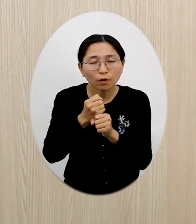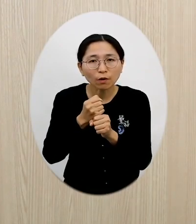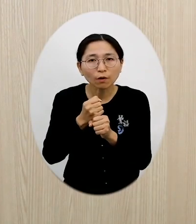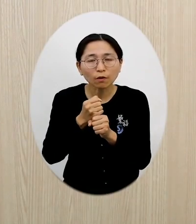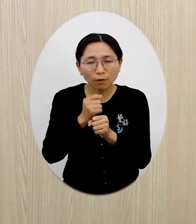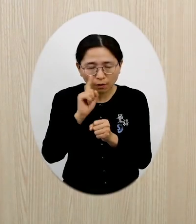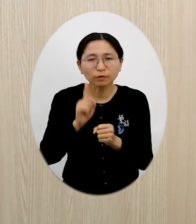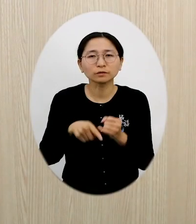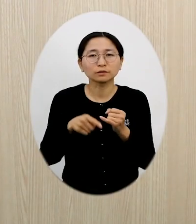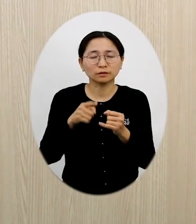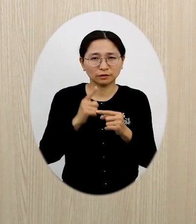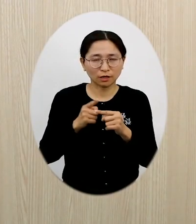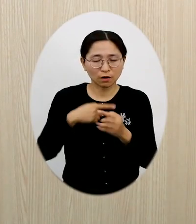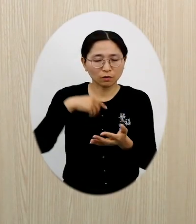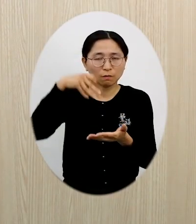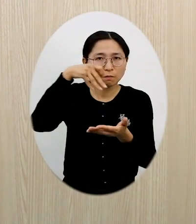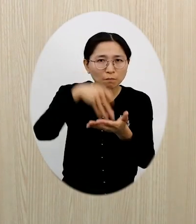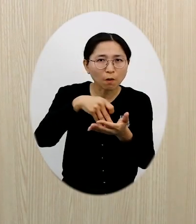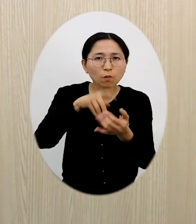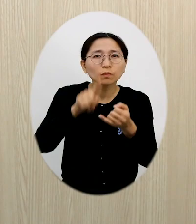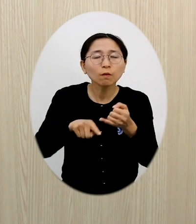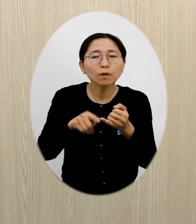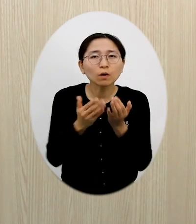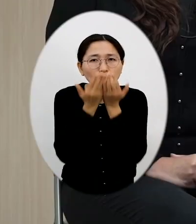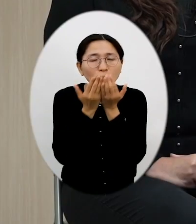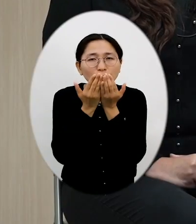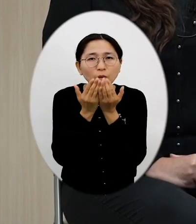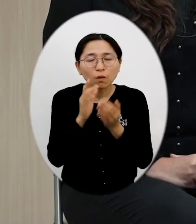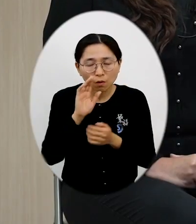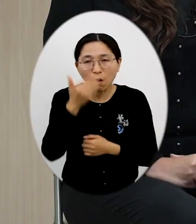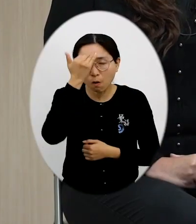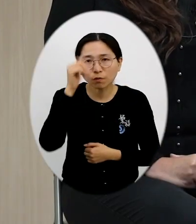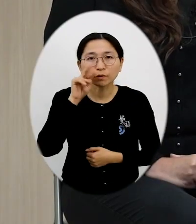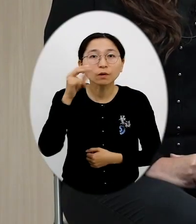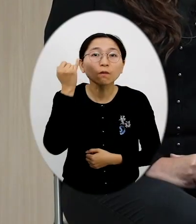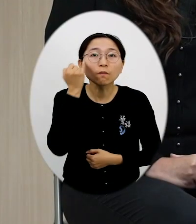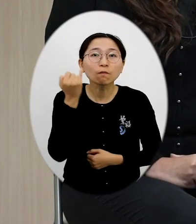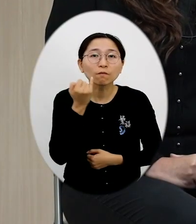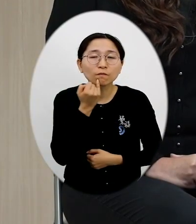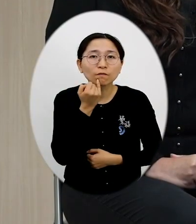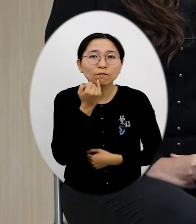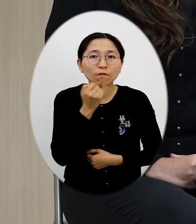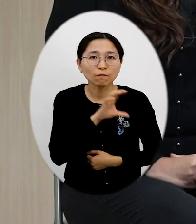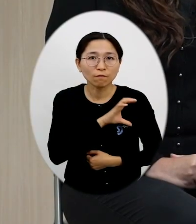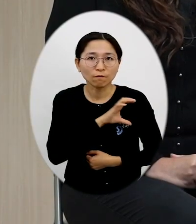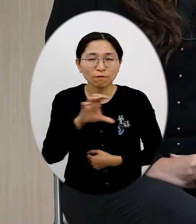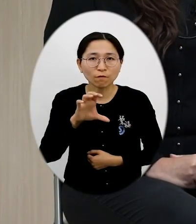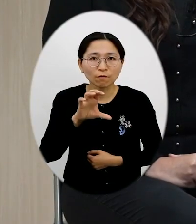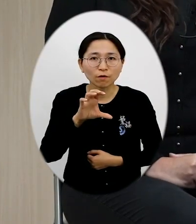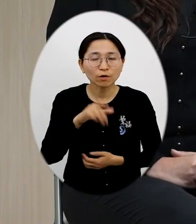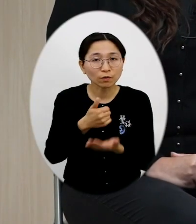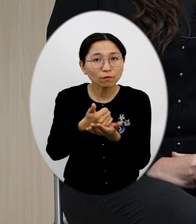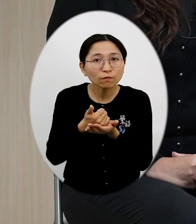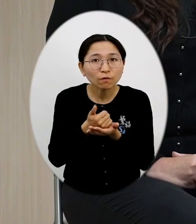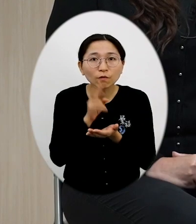社会工作之后啦，那就真真正正由初班开始学起，那就后来很幸运有一次刚刚见到、香港